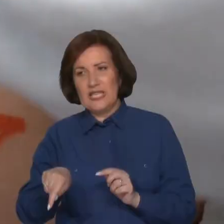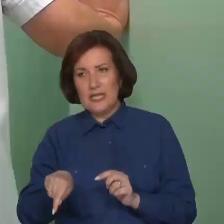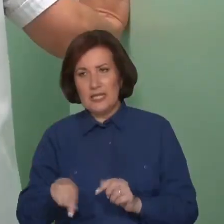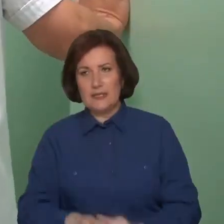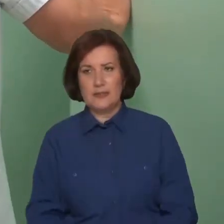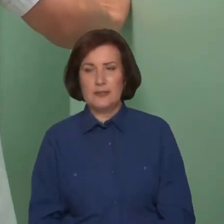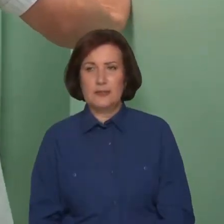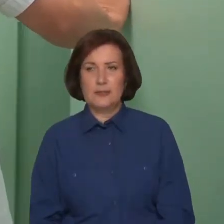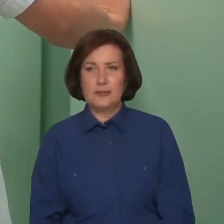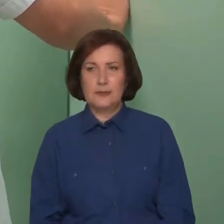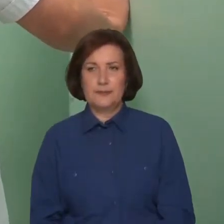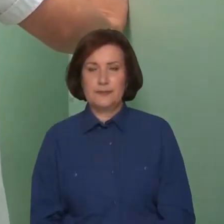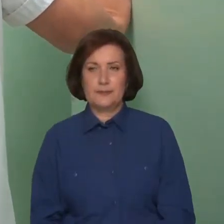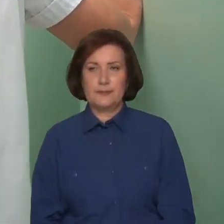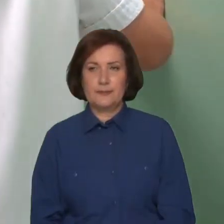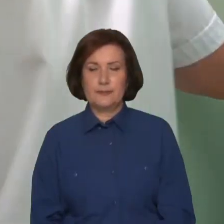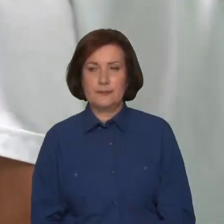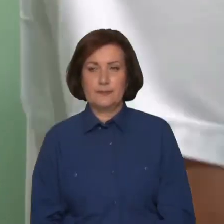отвір.